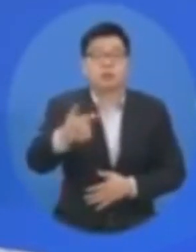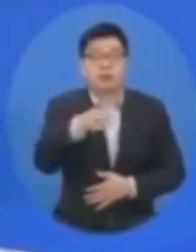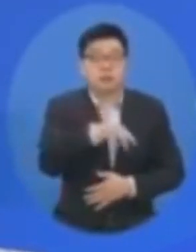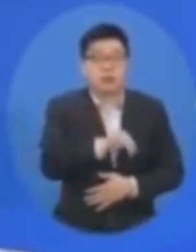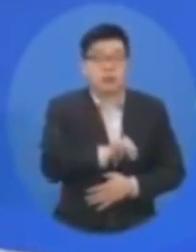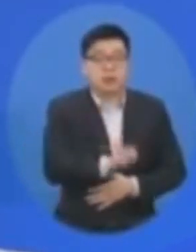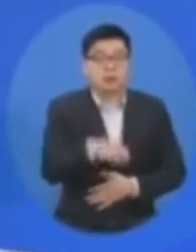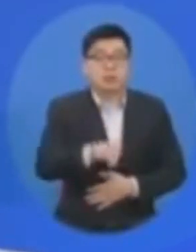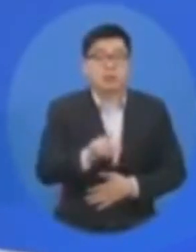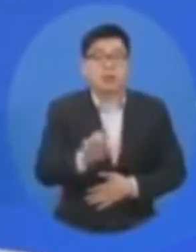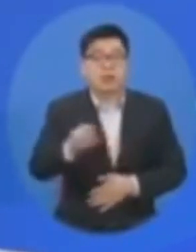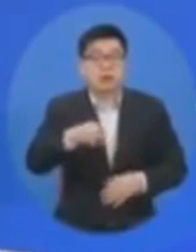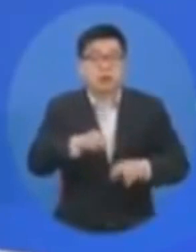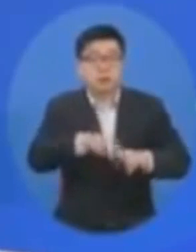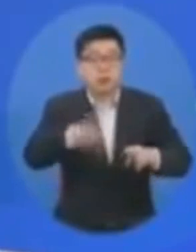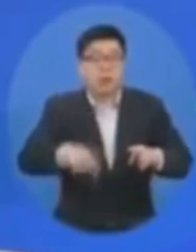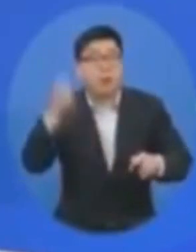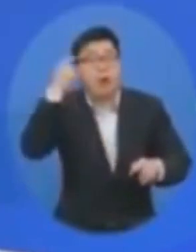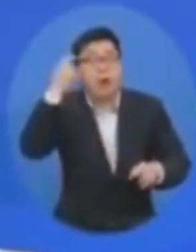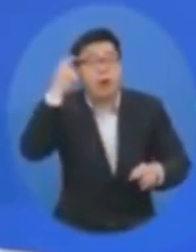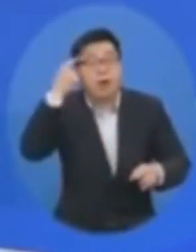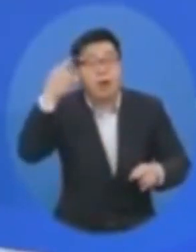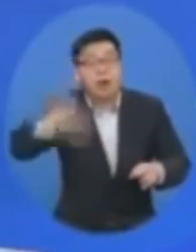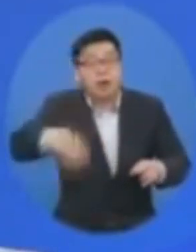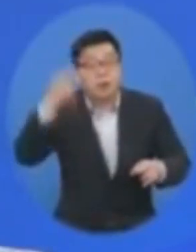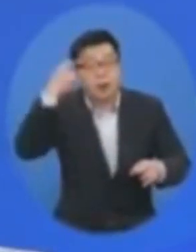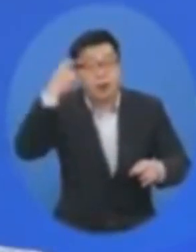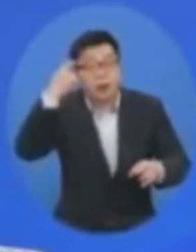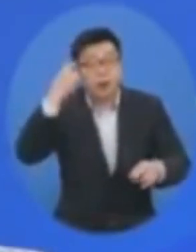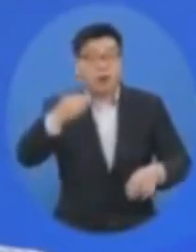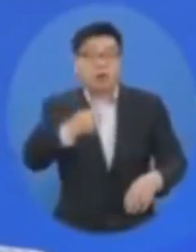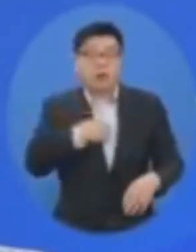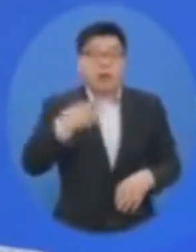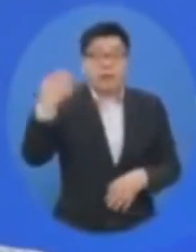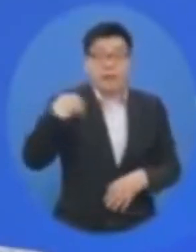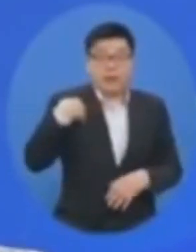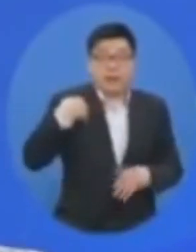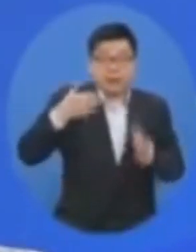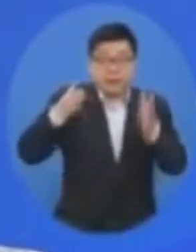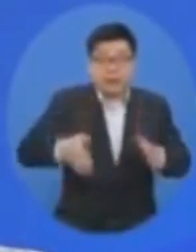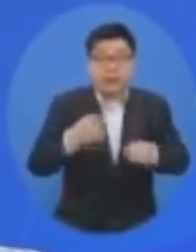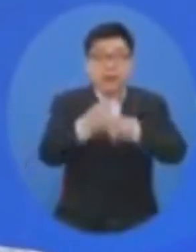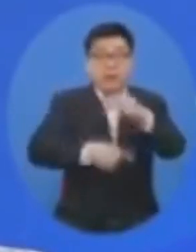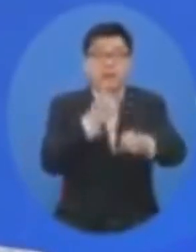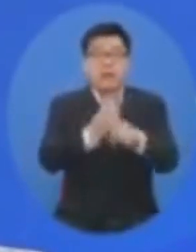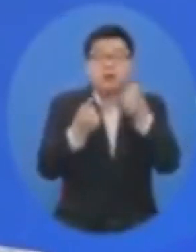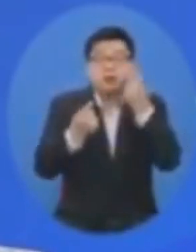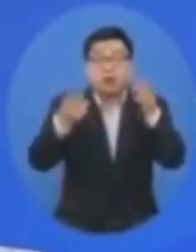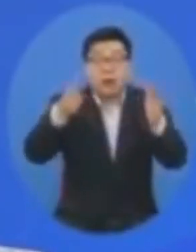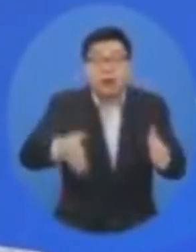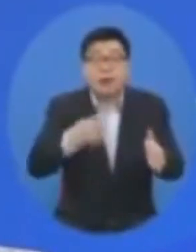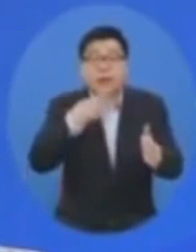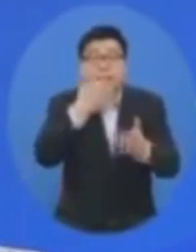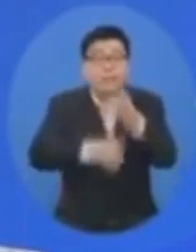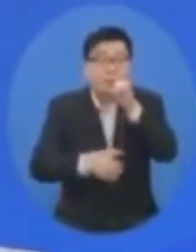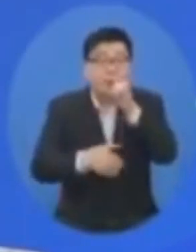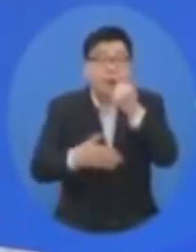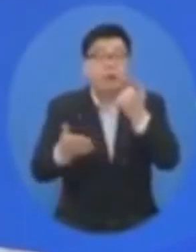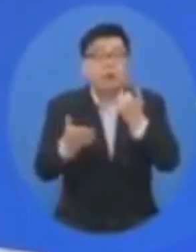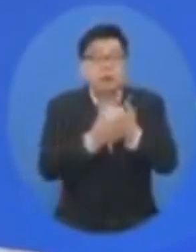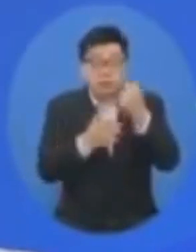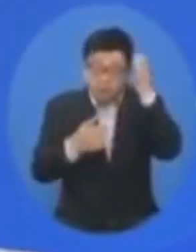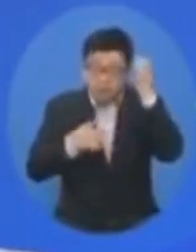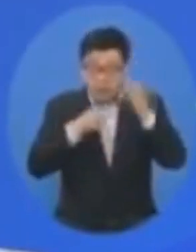합니까? 나는 임기가 1년 2개월밖에 안 남았어. 이걸 제대로 선거를 하려고 하면 경남도에